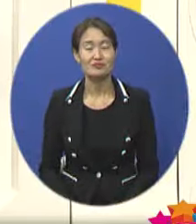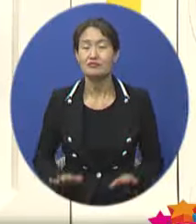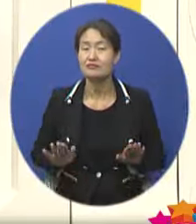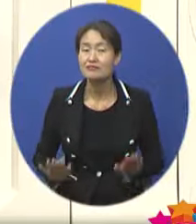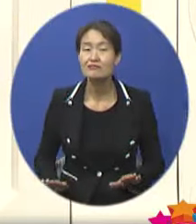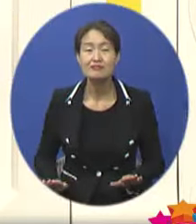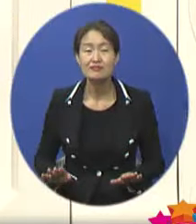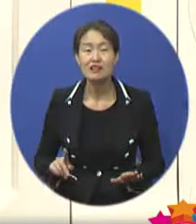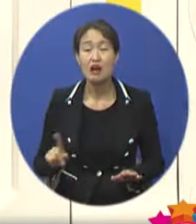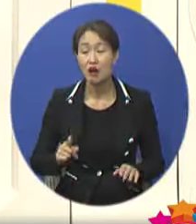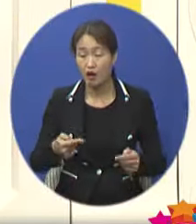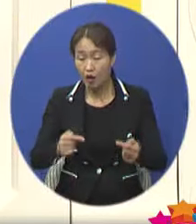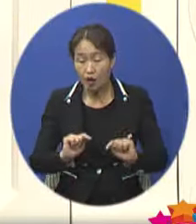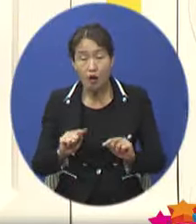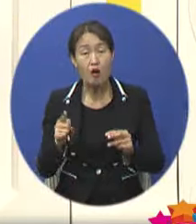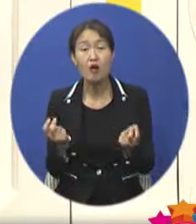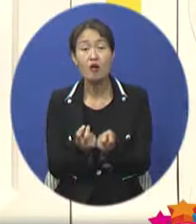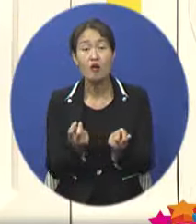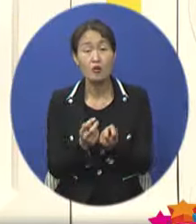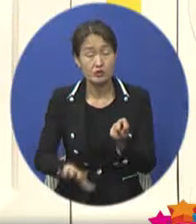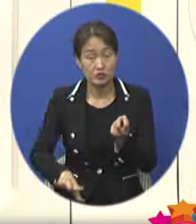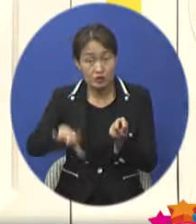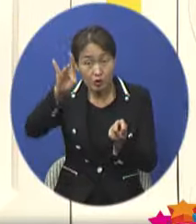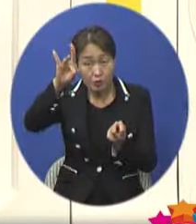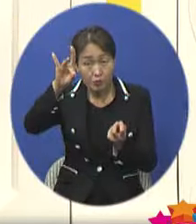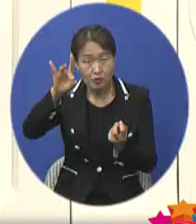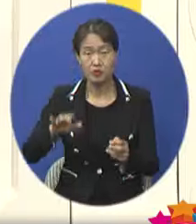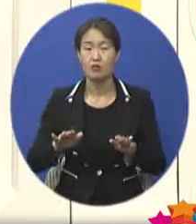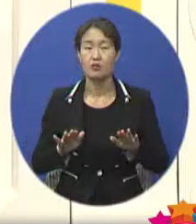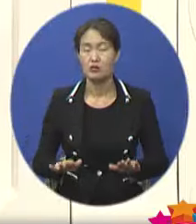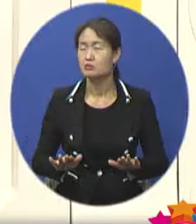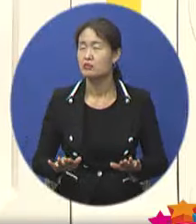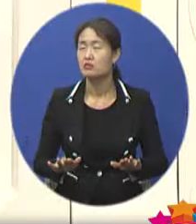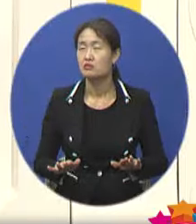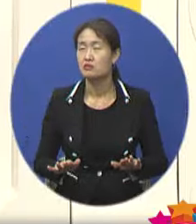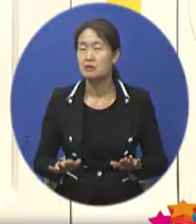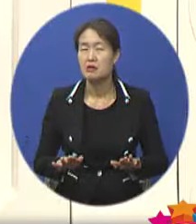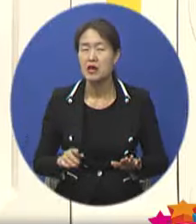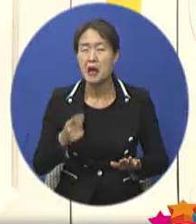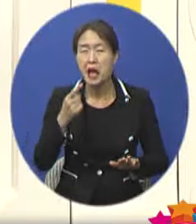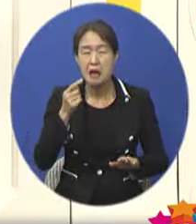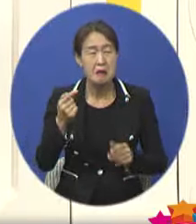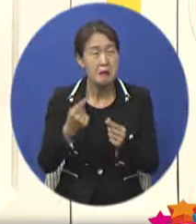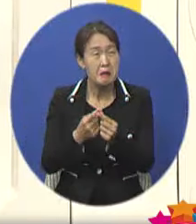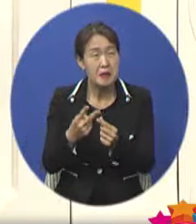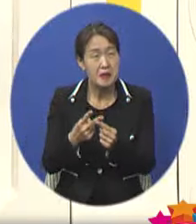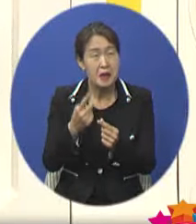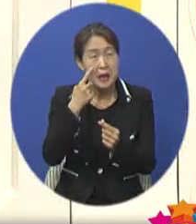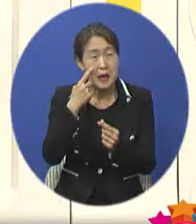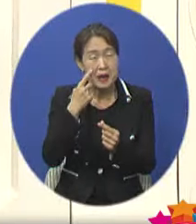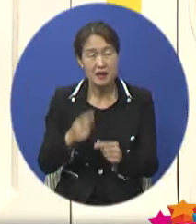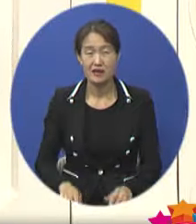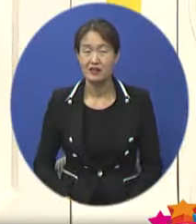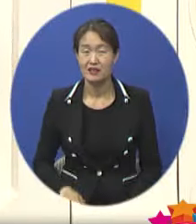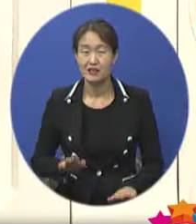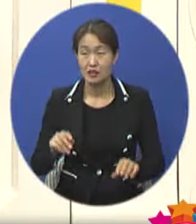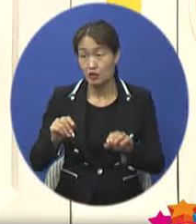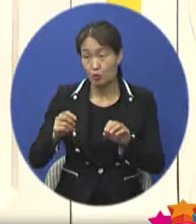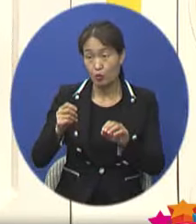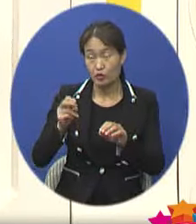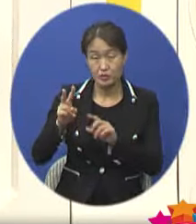오늘 어떻게 이렇게 참여를 하시게 되셨어요? 처음 참여하세요? 오늘 두 예. 번째 해봤어요. 아, 두 번째시고. 예, 이 방송 예.